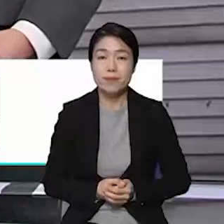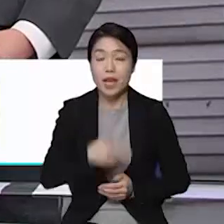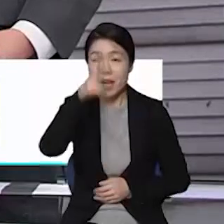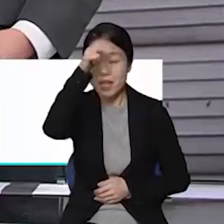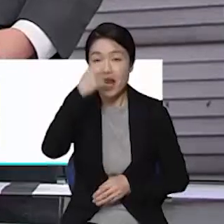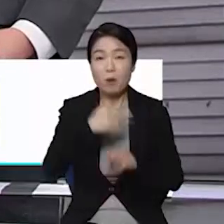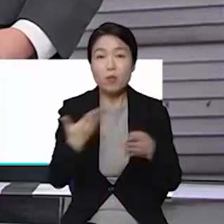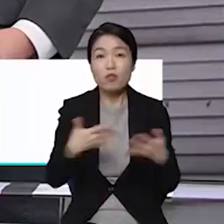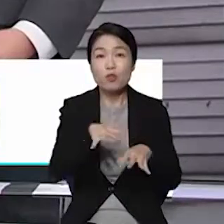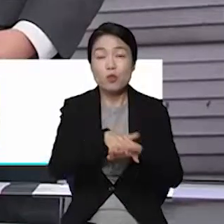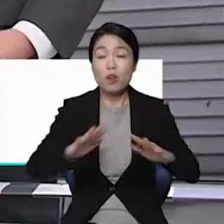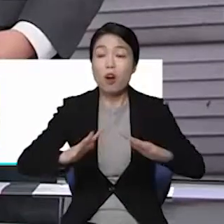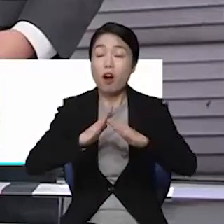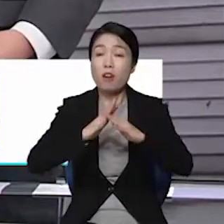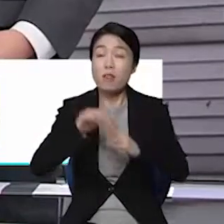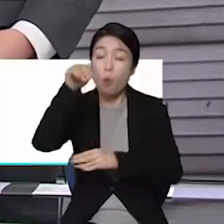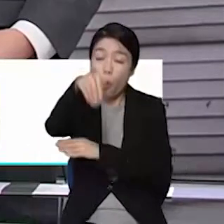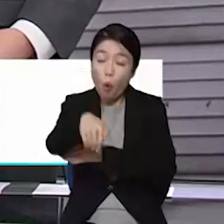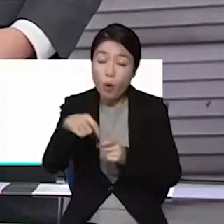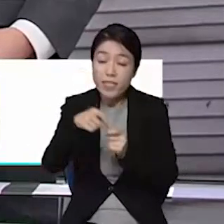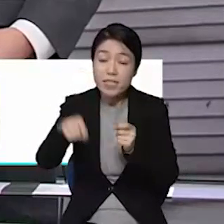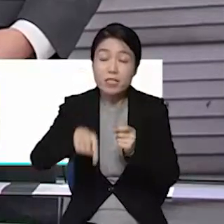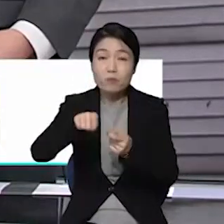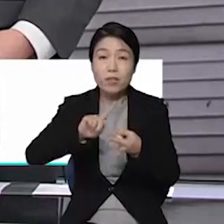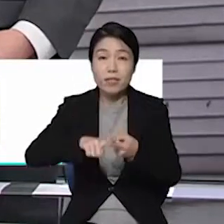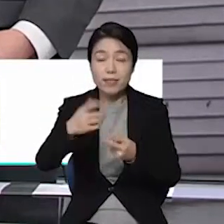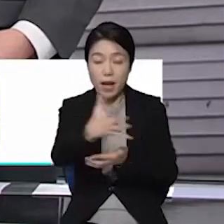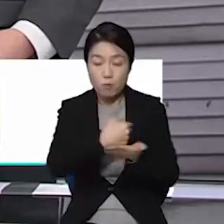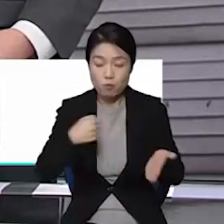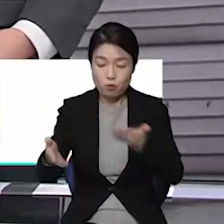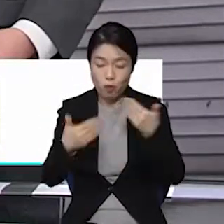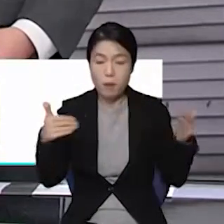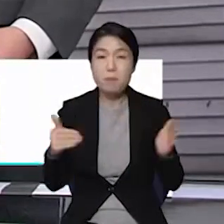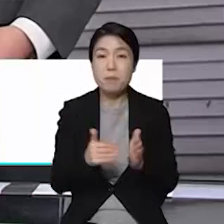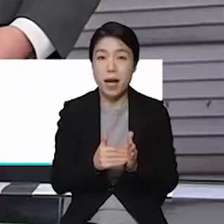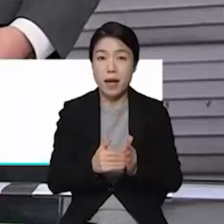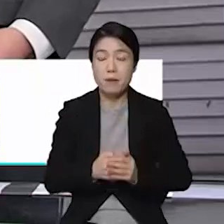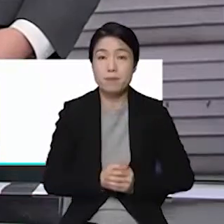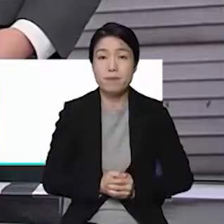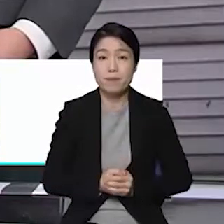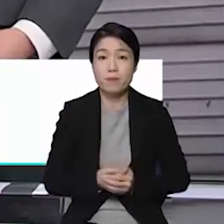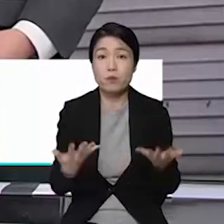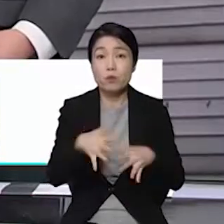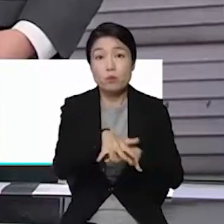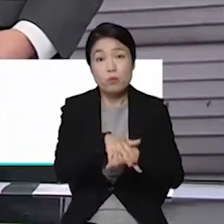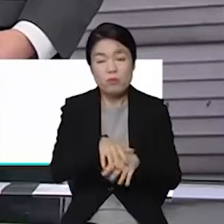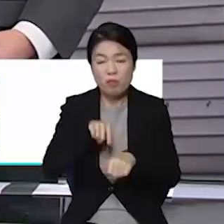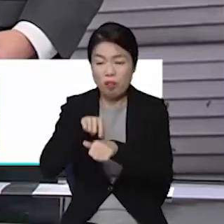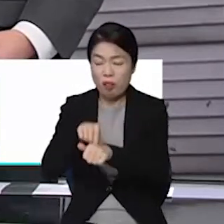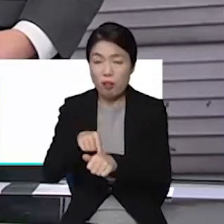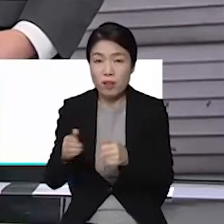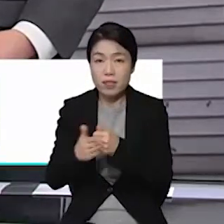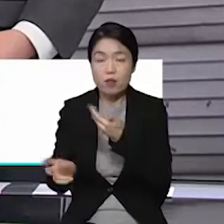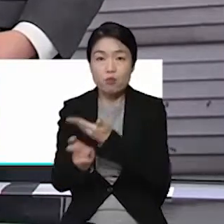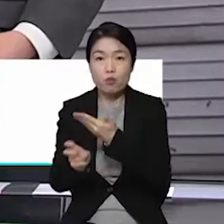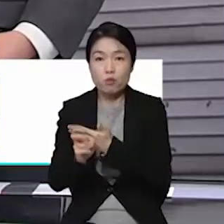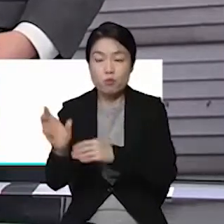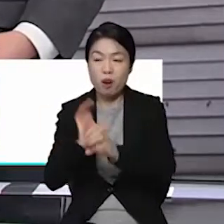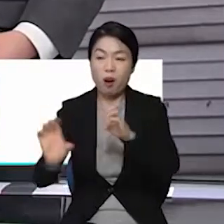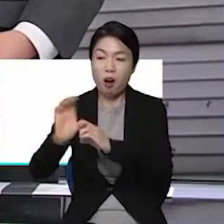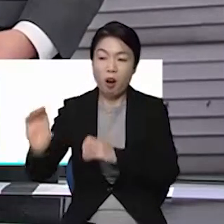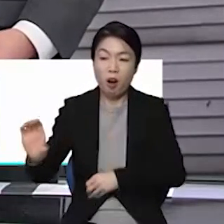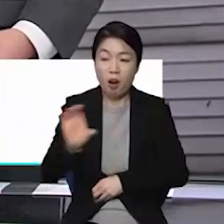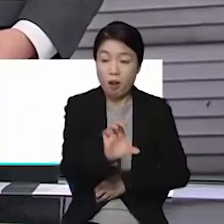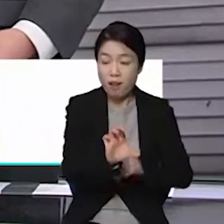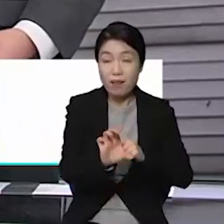경찰이 민주노총 건설노조 타워크레인 지부를 상대로 압수수색을 실시했습니다. 노조원들이 강요에 의해 부당한 상납금을